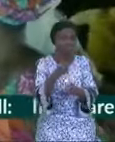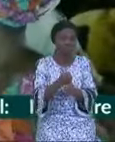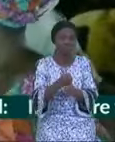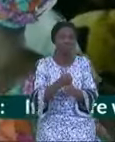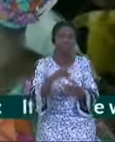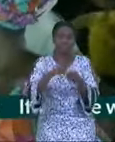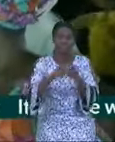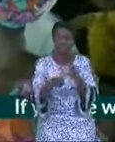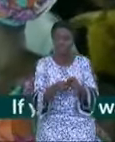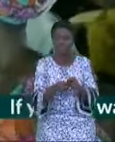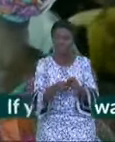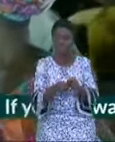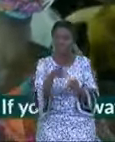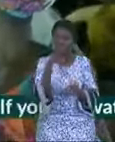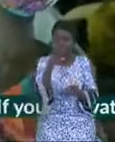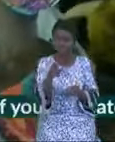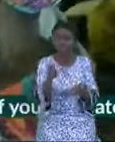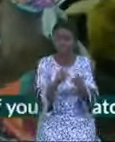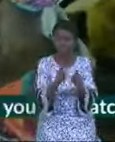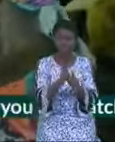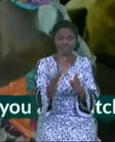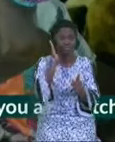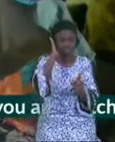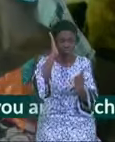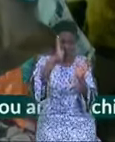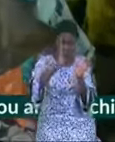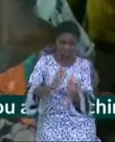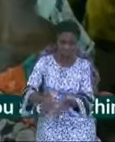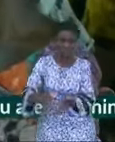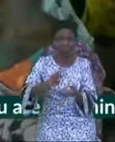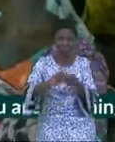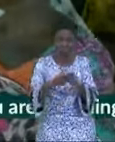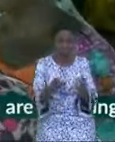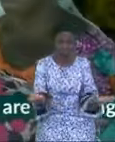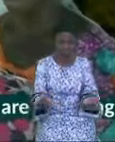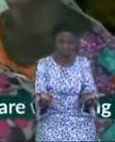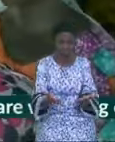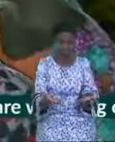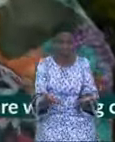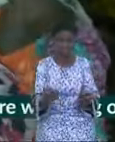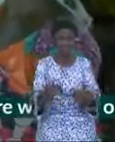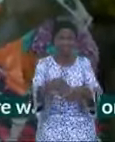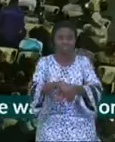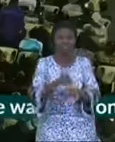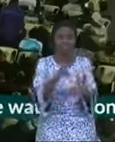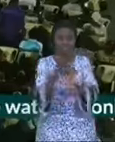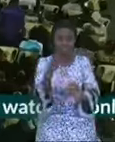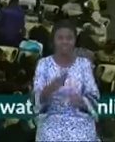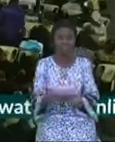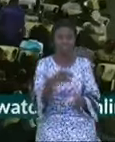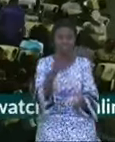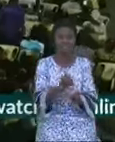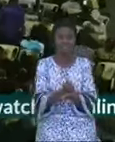tu vois les laisser ici ce soir au nom de Jésus un grand mère